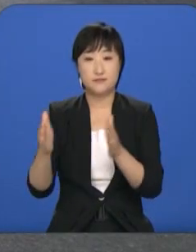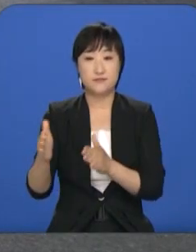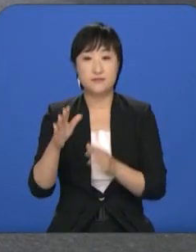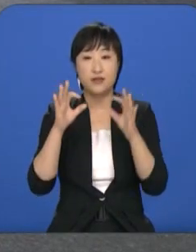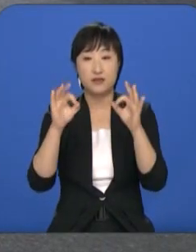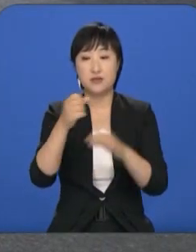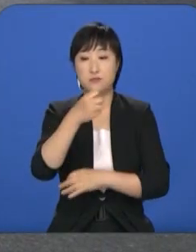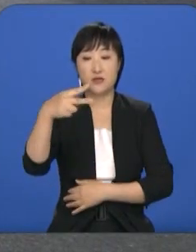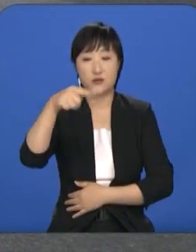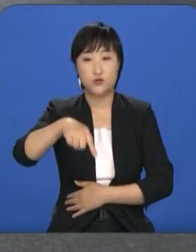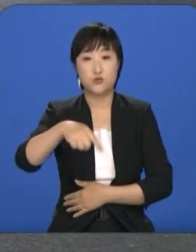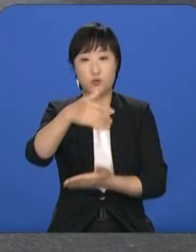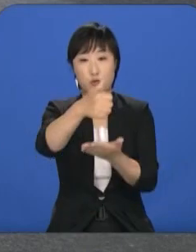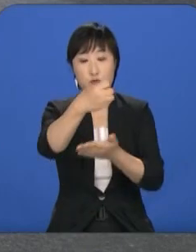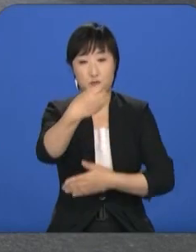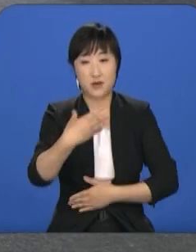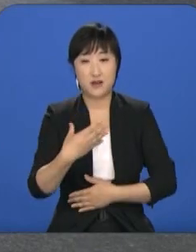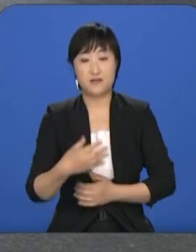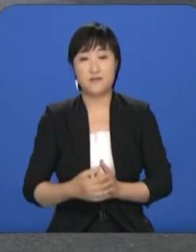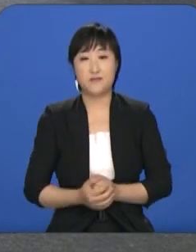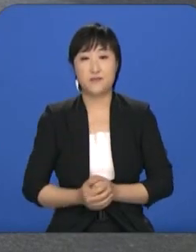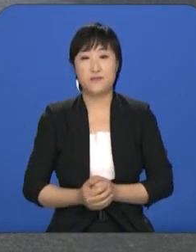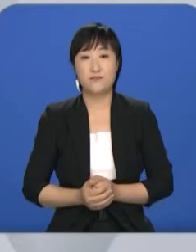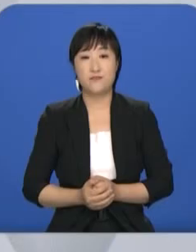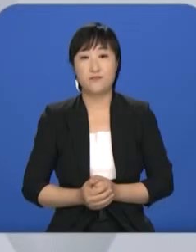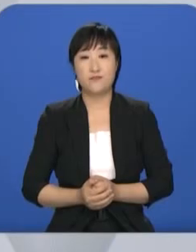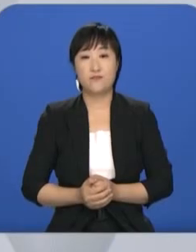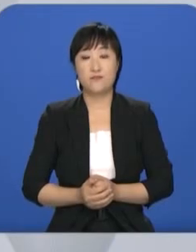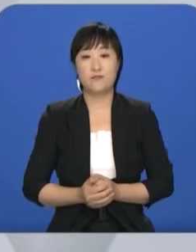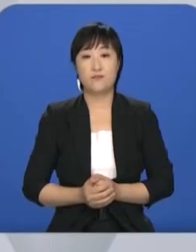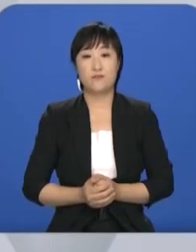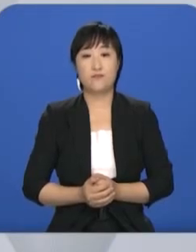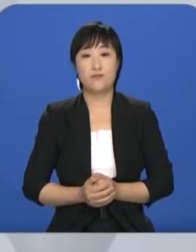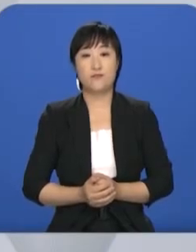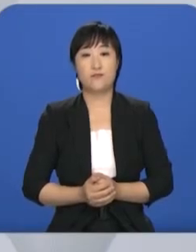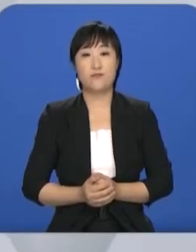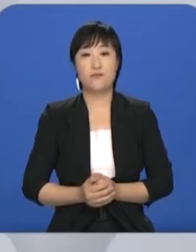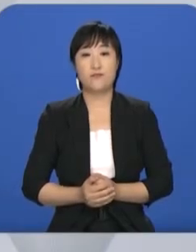다음으로 김희수 후보 답변하시기 바랍니다. 1분 드립니다.